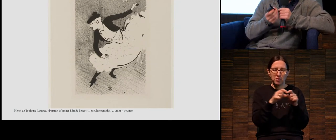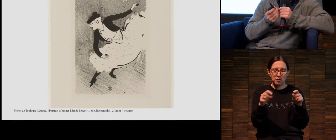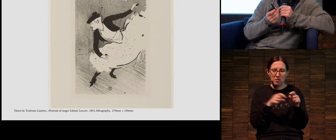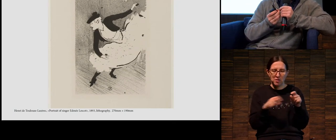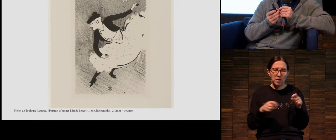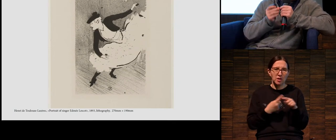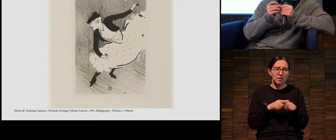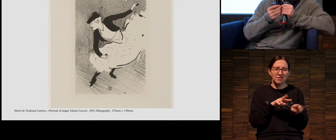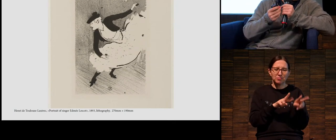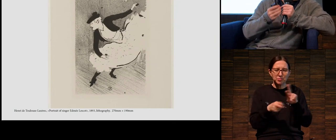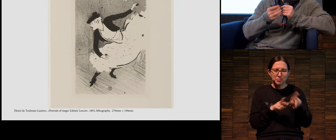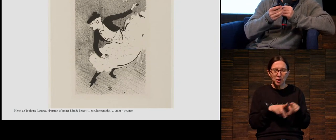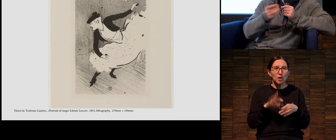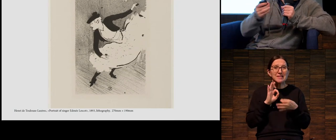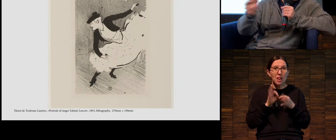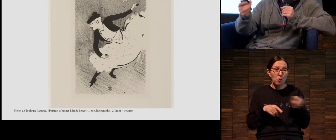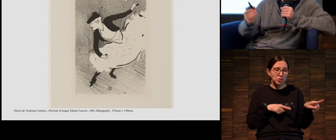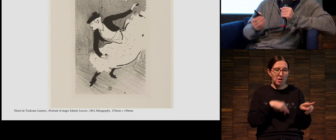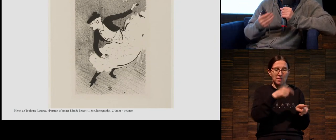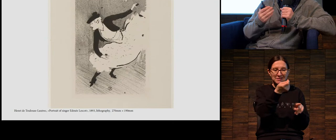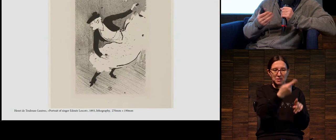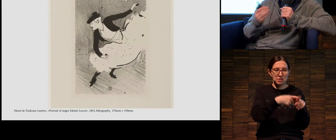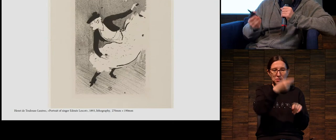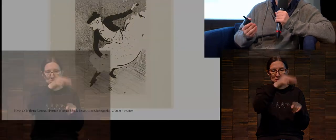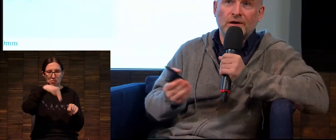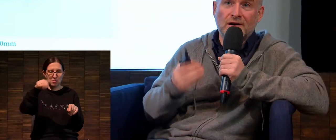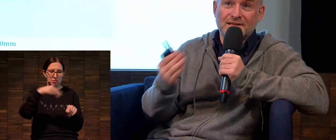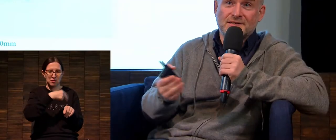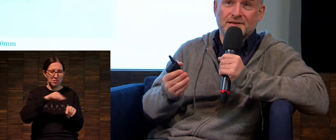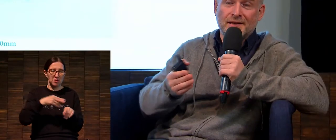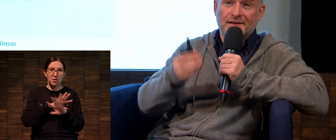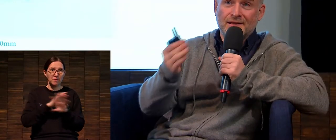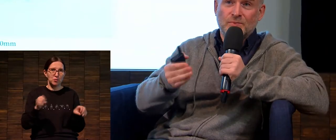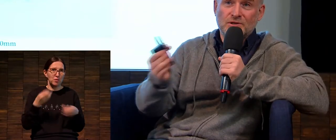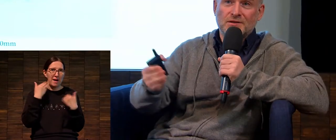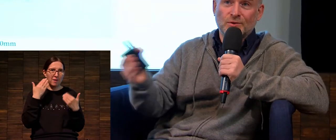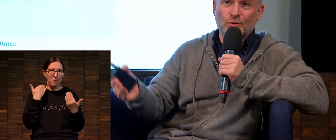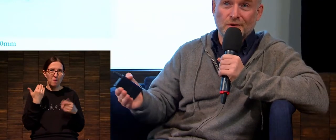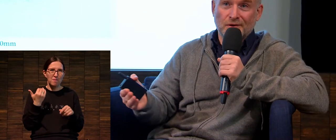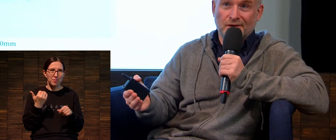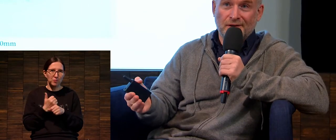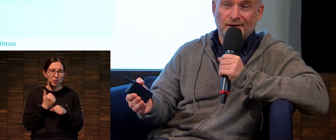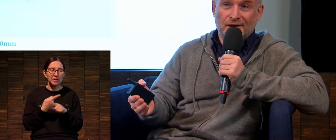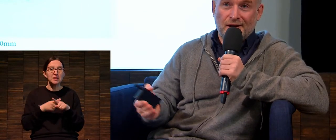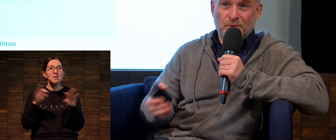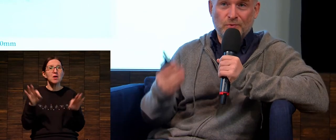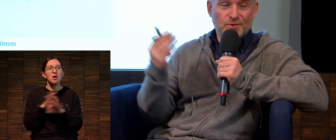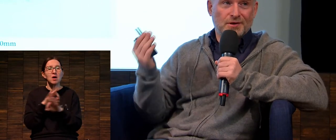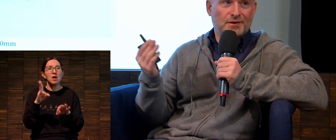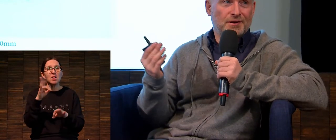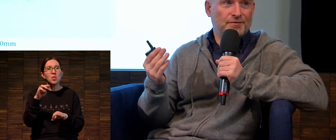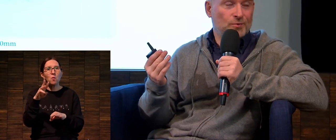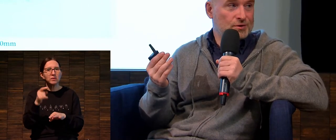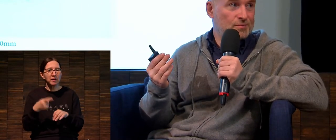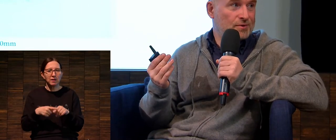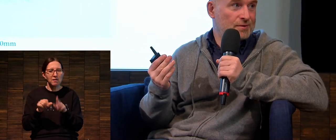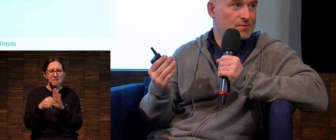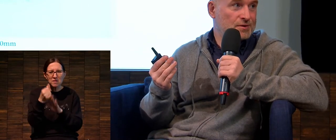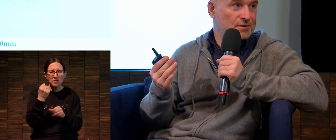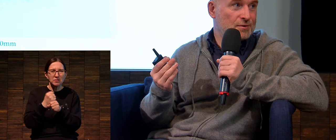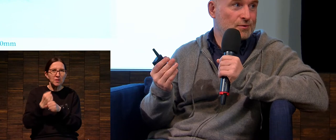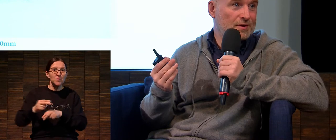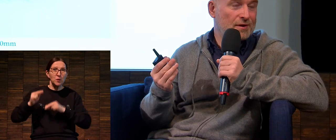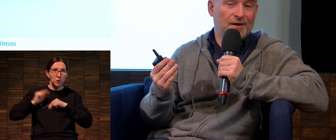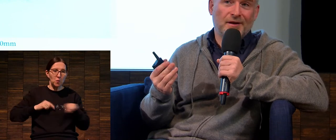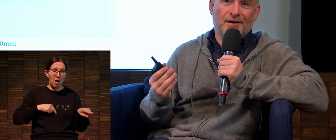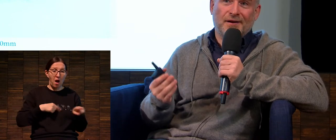безумно сложно. То есть не придумали кассы для печати нот, а при помощи литографии можно было